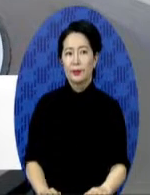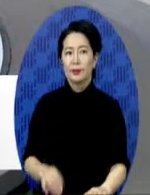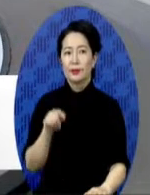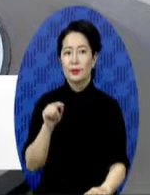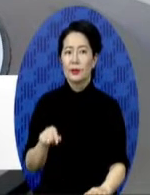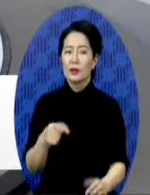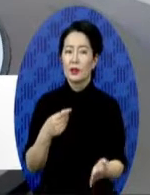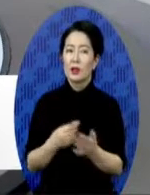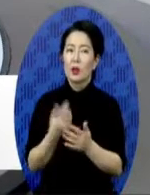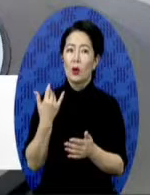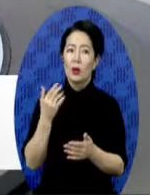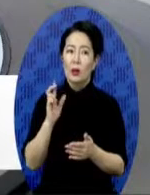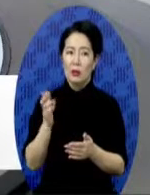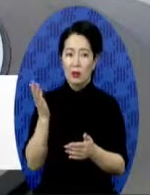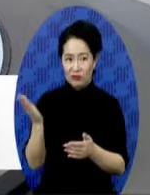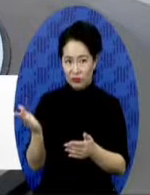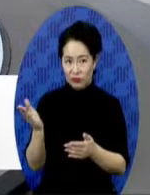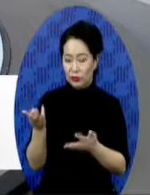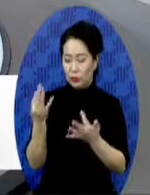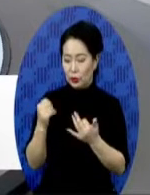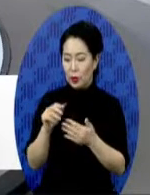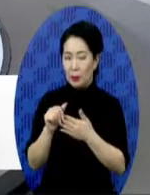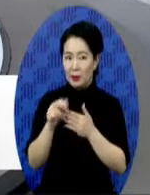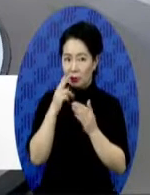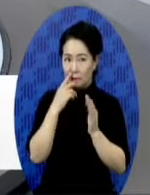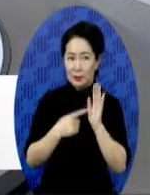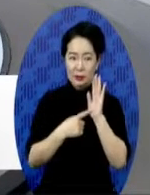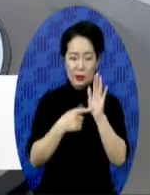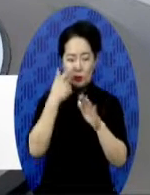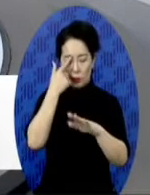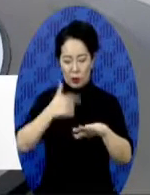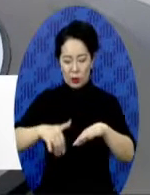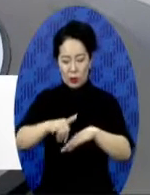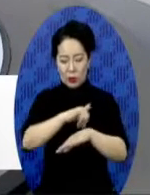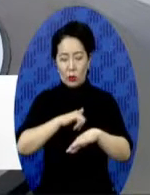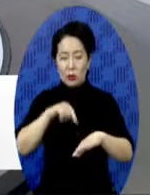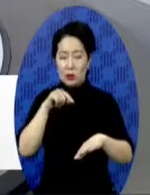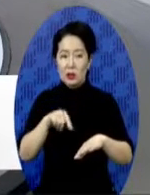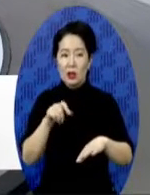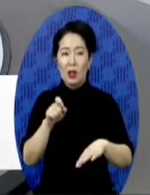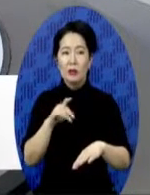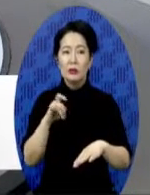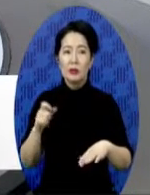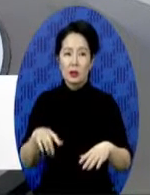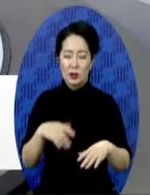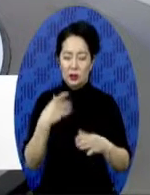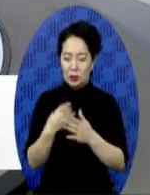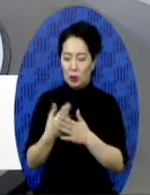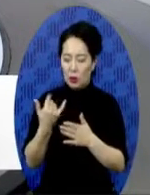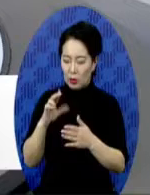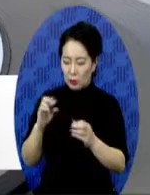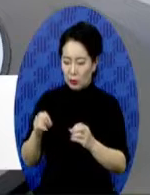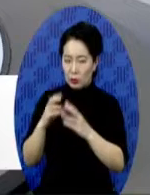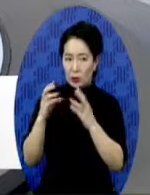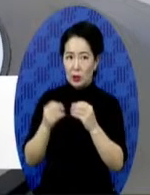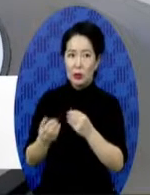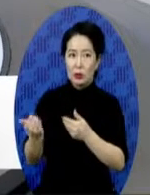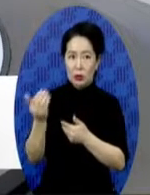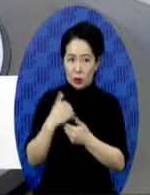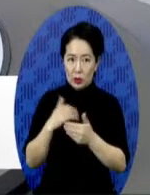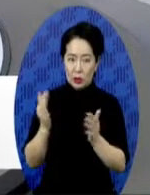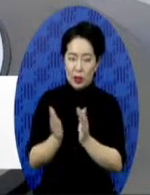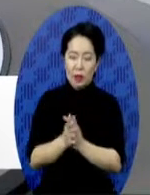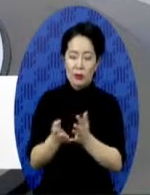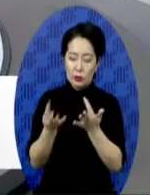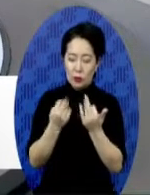За энэ бол нийслэлийн хэмжээнд тоо баримтыг бид үзүүллээ. Тэгэхээр улсын хэмжээнд бол яг нийслэлийн одоо бүтээн байгуулалт бол ороод тоологдох